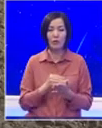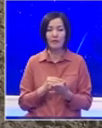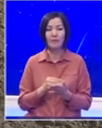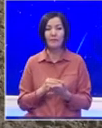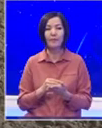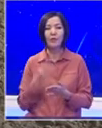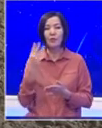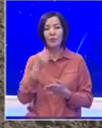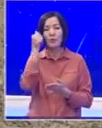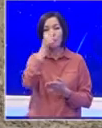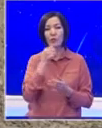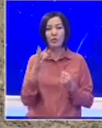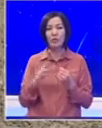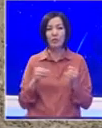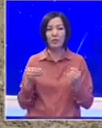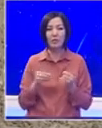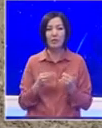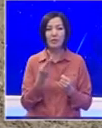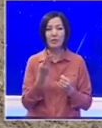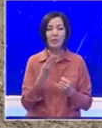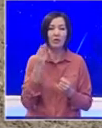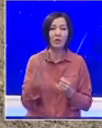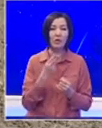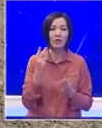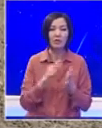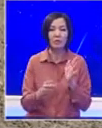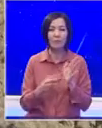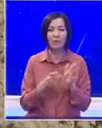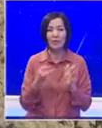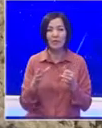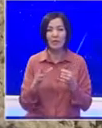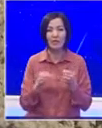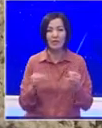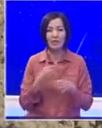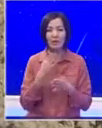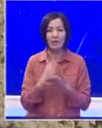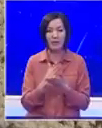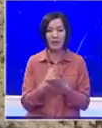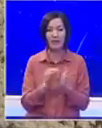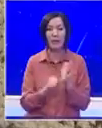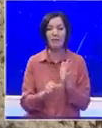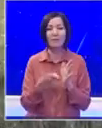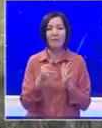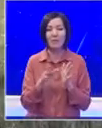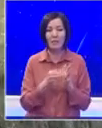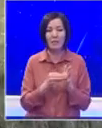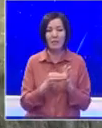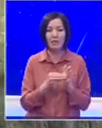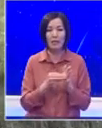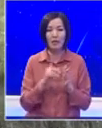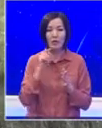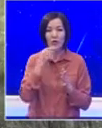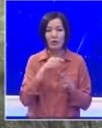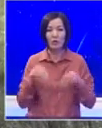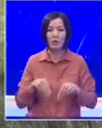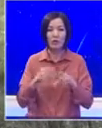емгеліп 30 жылға жуықтаған Шақайып шаруа қожалығында 77 гектар жер телімі бар. Оның 60 гектарына даларуы жүгері дәнін